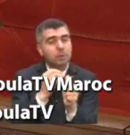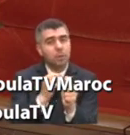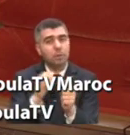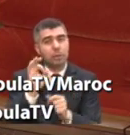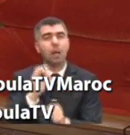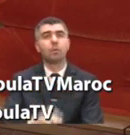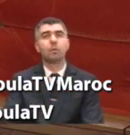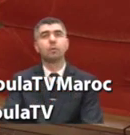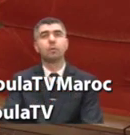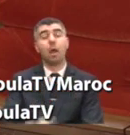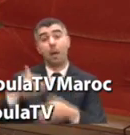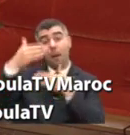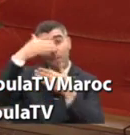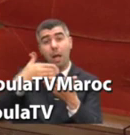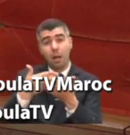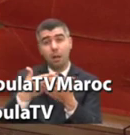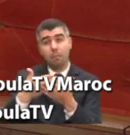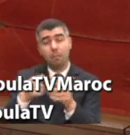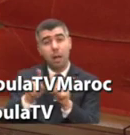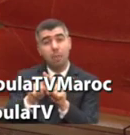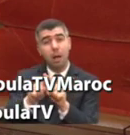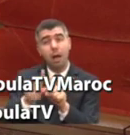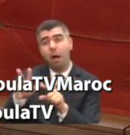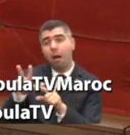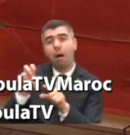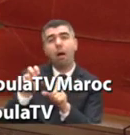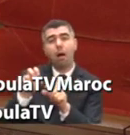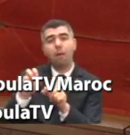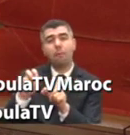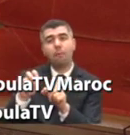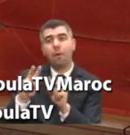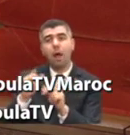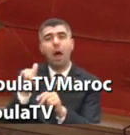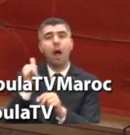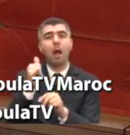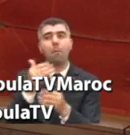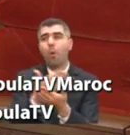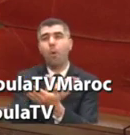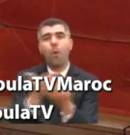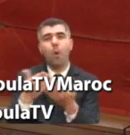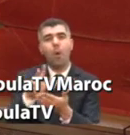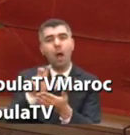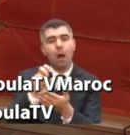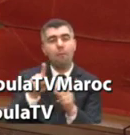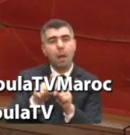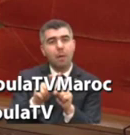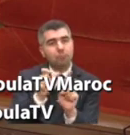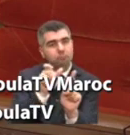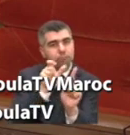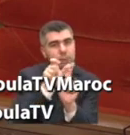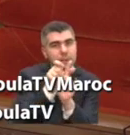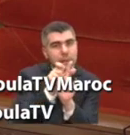والعقليه. المغرب بلد رائد على المستوى العربي، وزاره الصحه وضعت استراتيجيه وطنيه للوقايه والتكفل